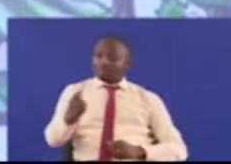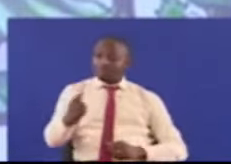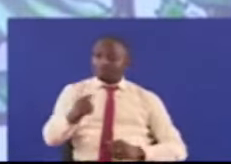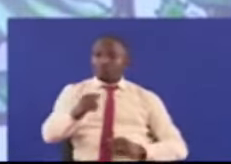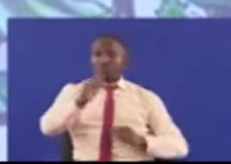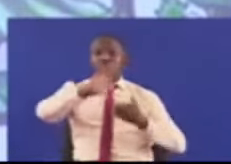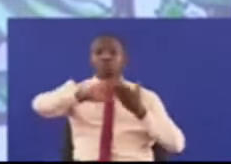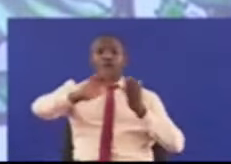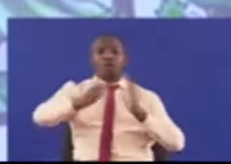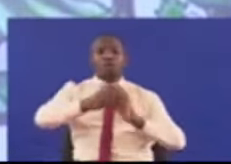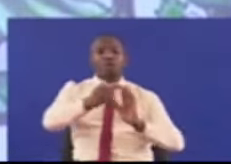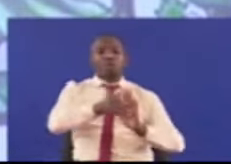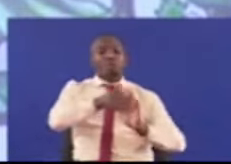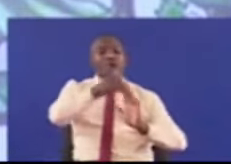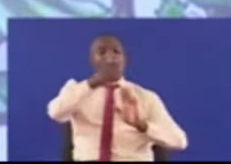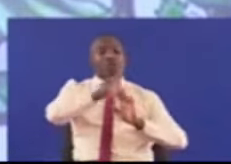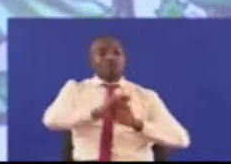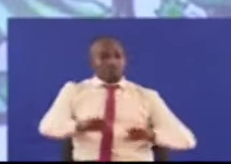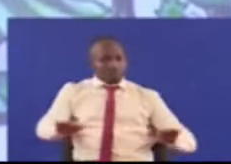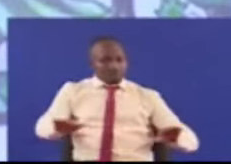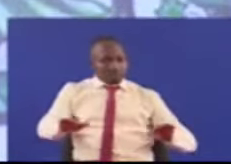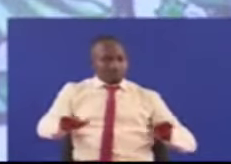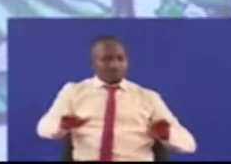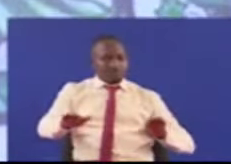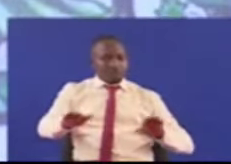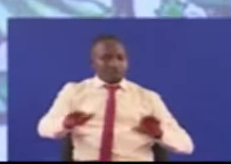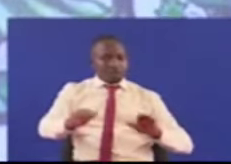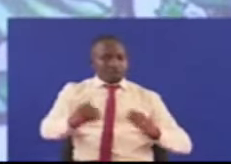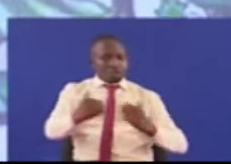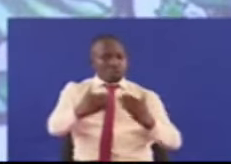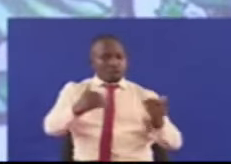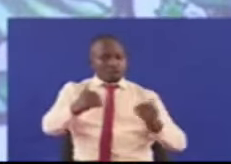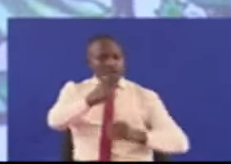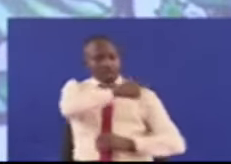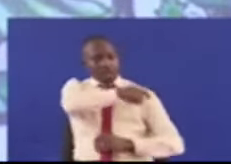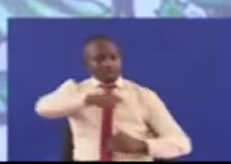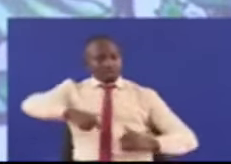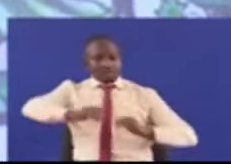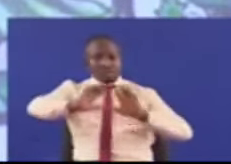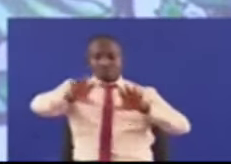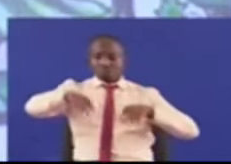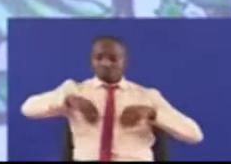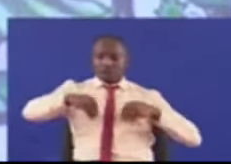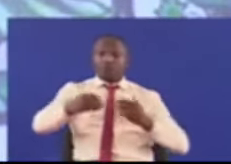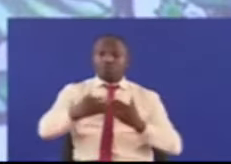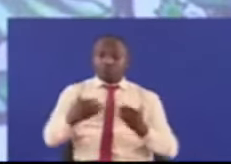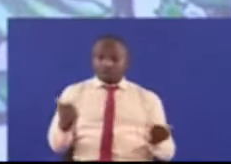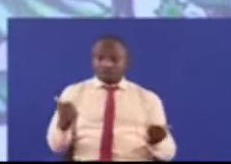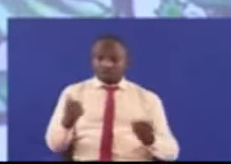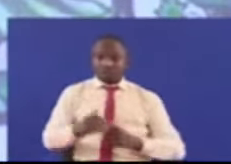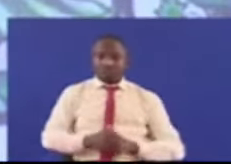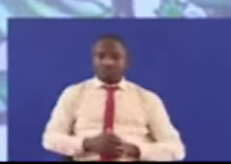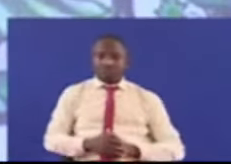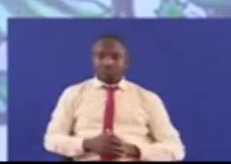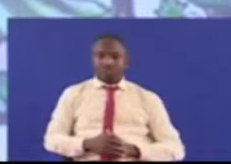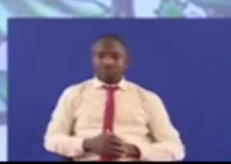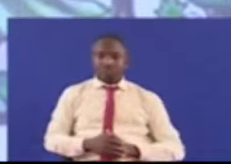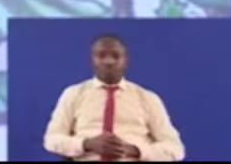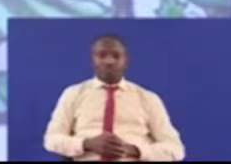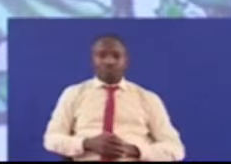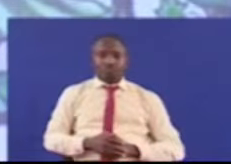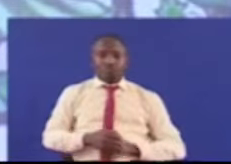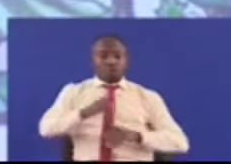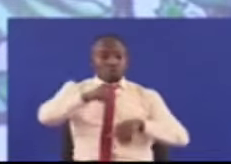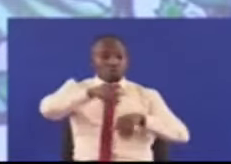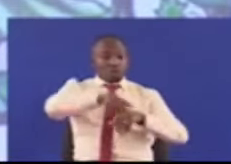tuwe tumeelewana hapa mwanzo kabisa. Na kwa nini yeye aruhusu? Kama mlivyosikia hapa, kwenda hatukupata changamoto